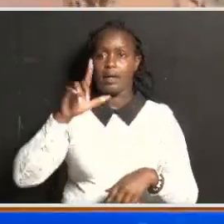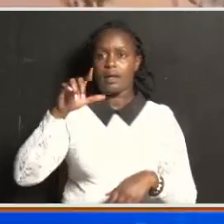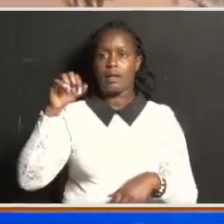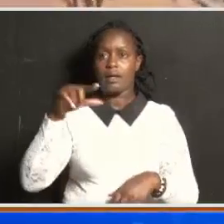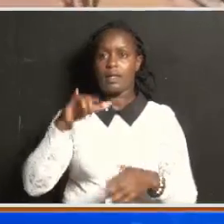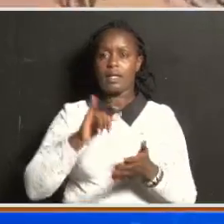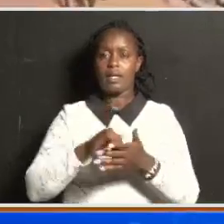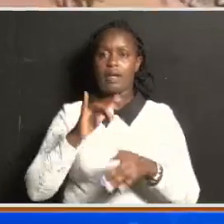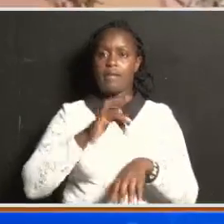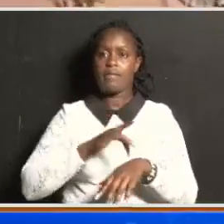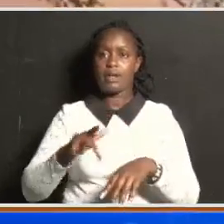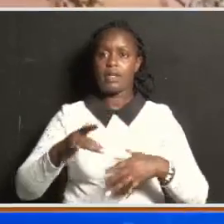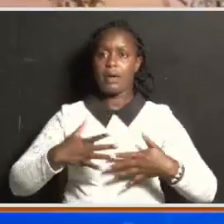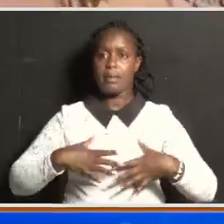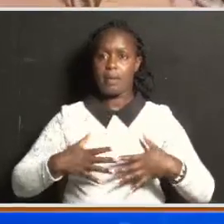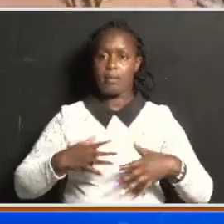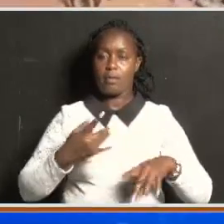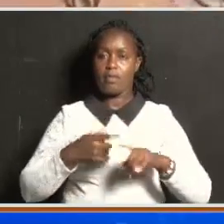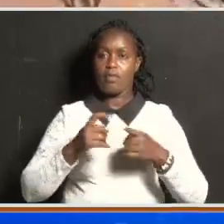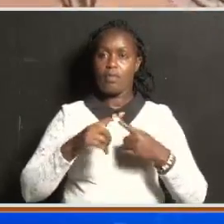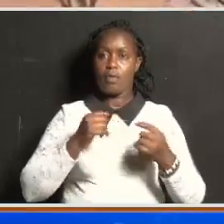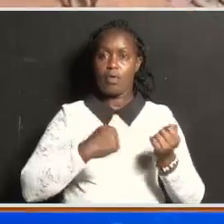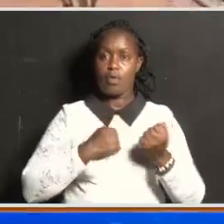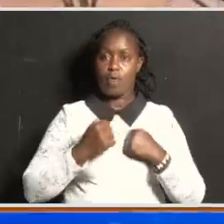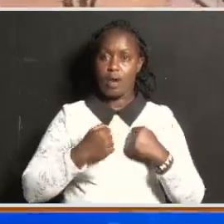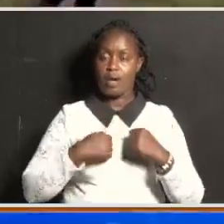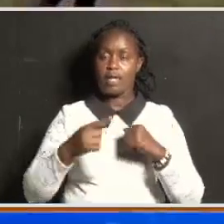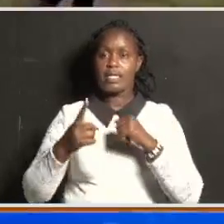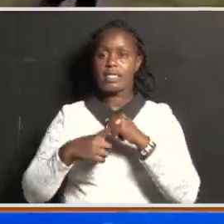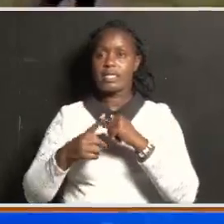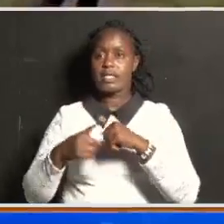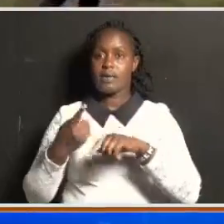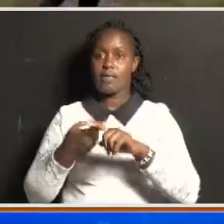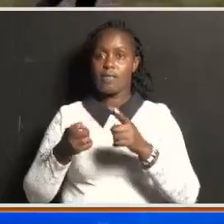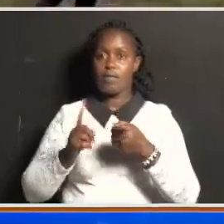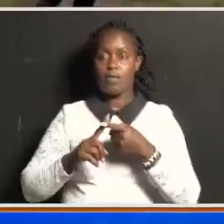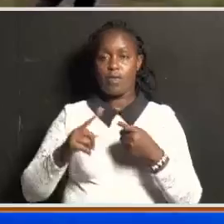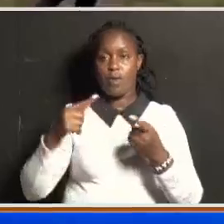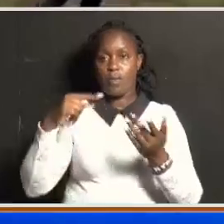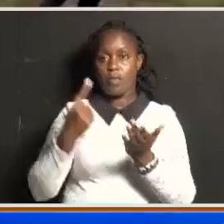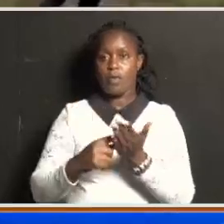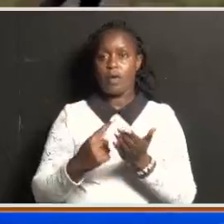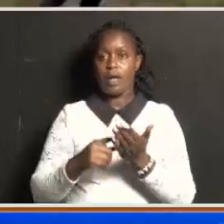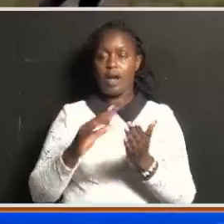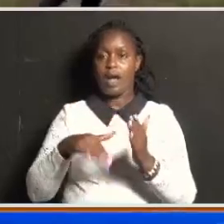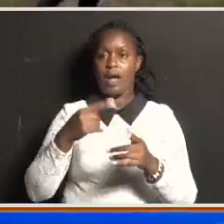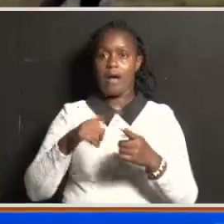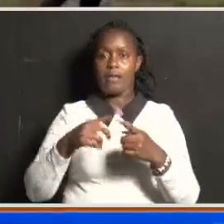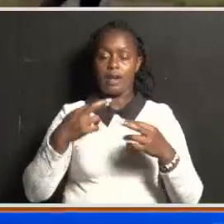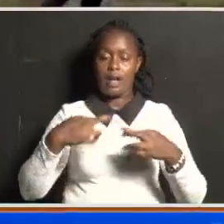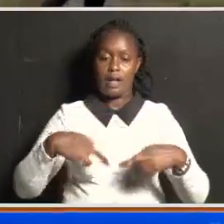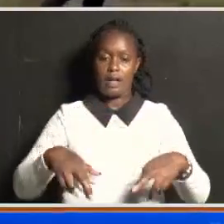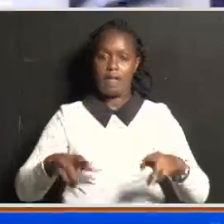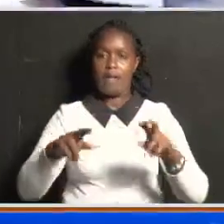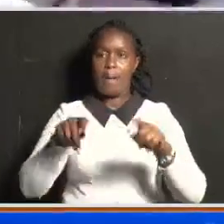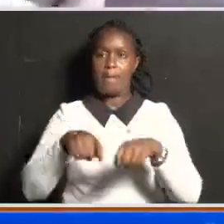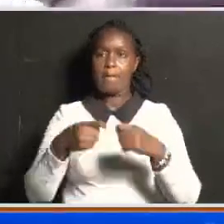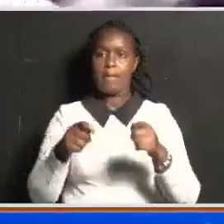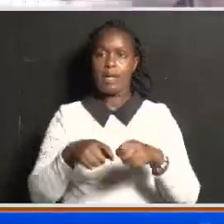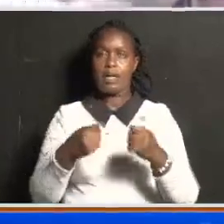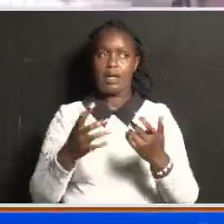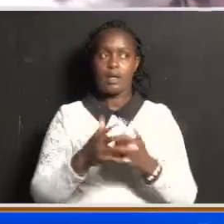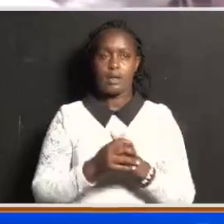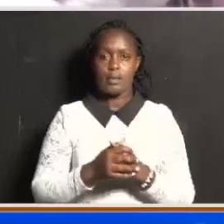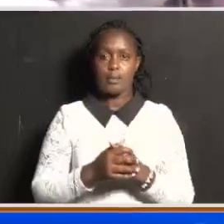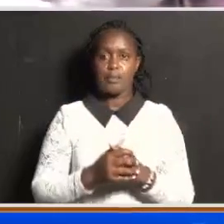129 kutoka taifa la Rwanda na wengine 6 kutoka taifa la Uganda baada ya mto Sebeya kuvunja kingo zake. As